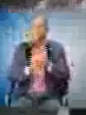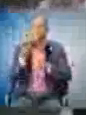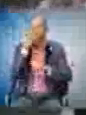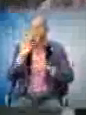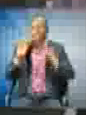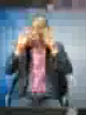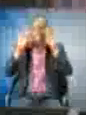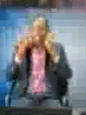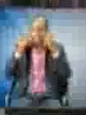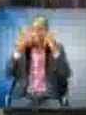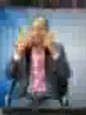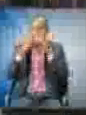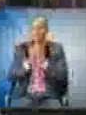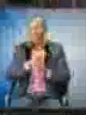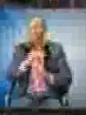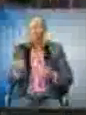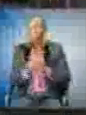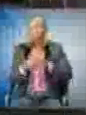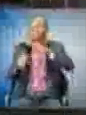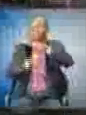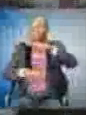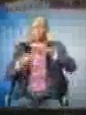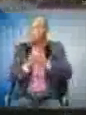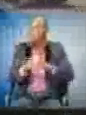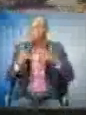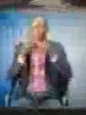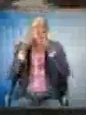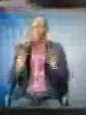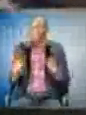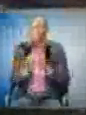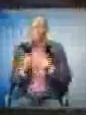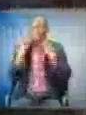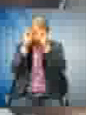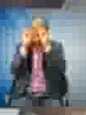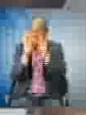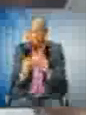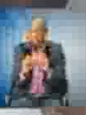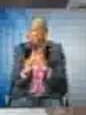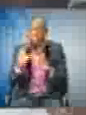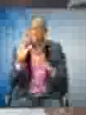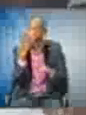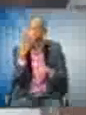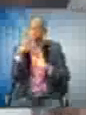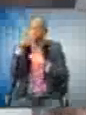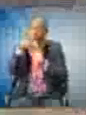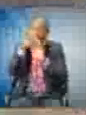premier semestre, tandis que ceux de l'école primaire ont fini les interrogations de la troisième période.